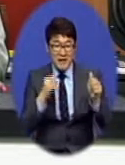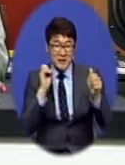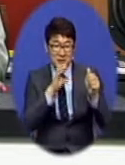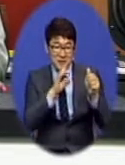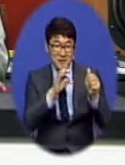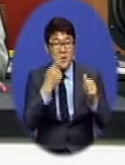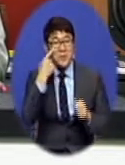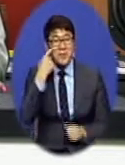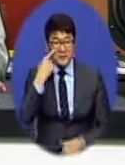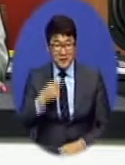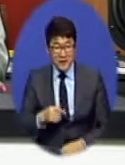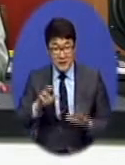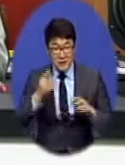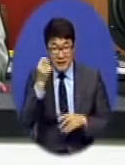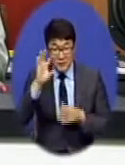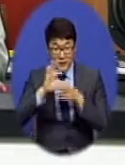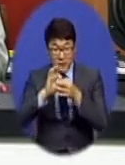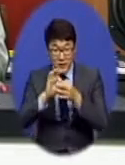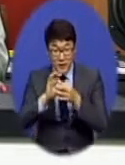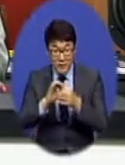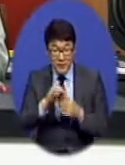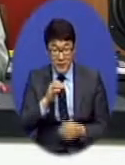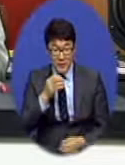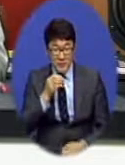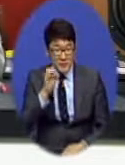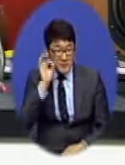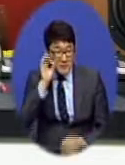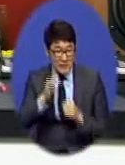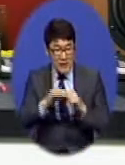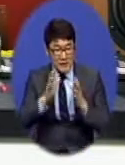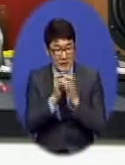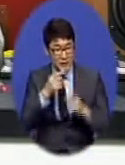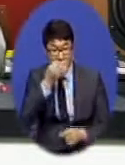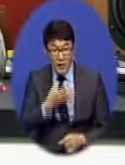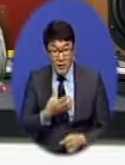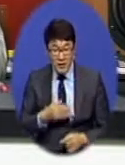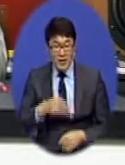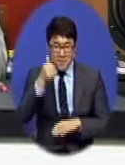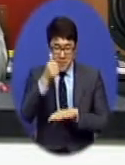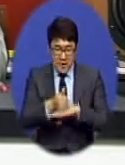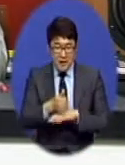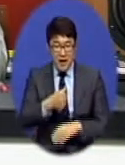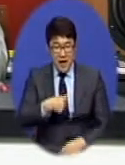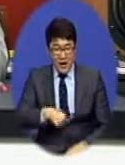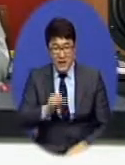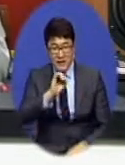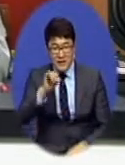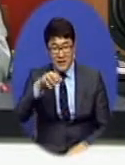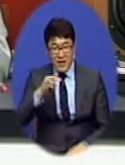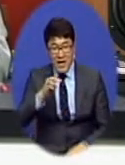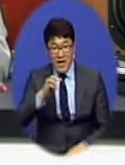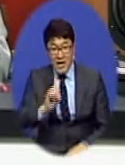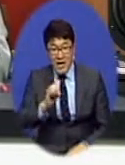한 말씀 해주세요. 복지TV 통해서. 네. 쑥스러우니까 직접 말하려면. 네. 우리 막내 아들 이창렬 씨. 이창렬